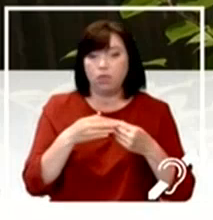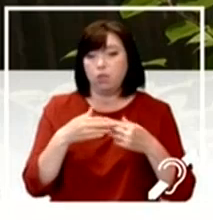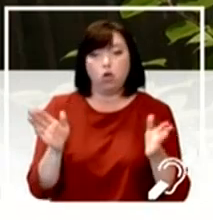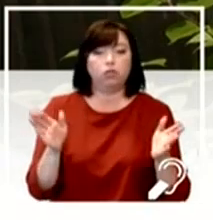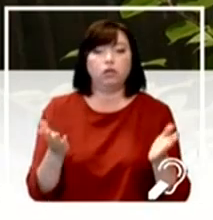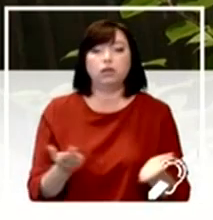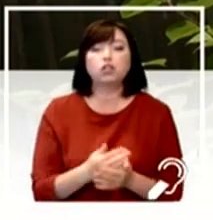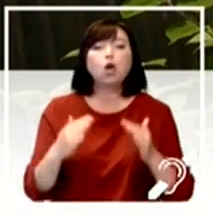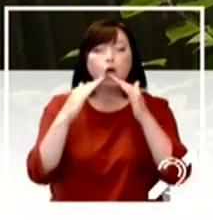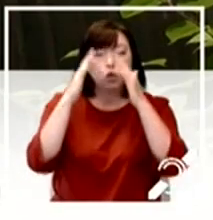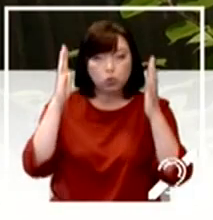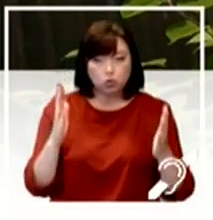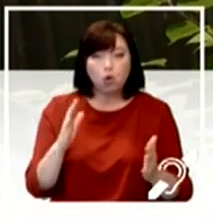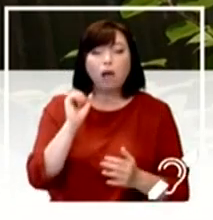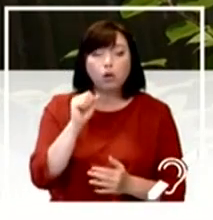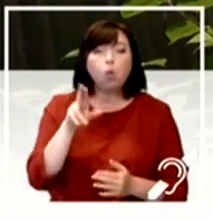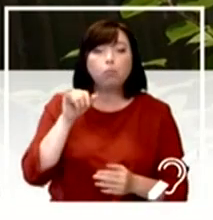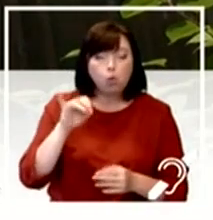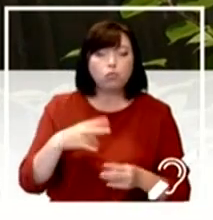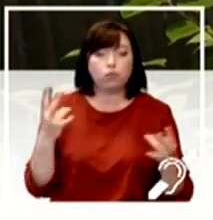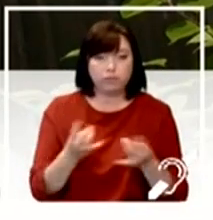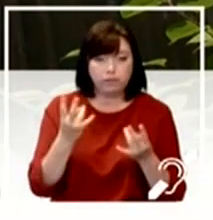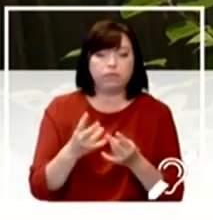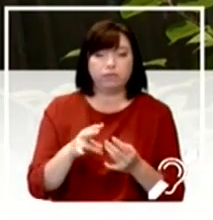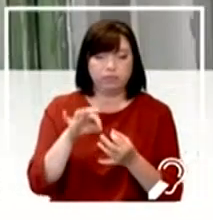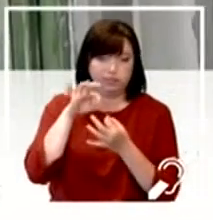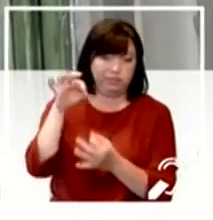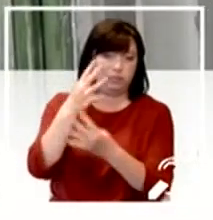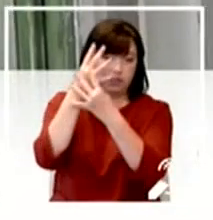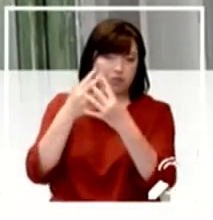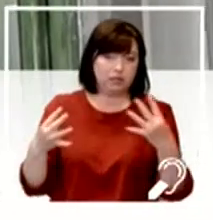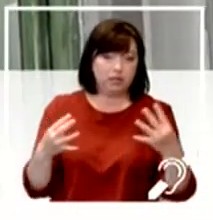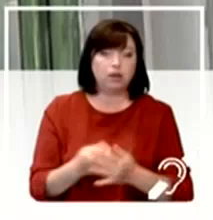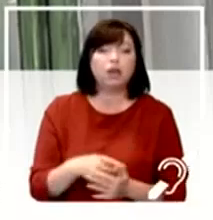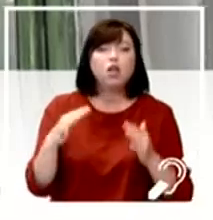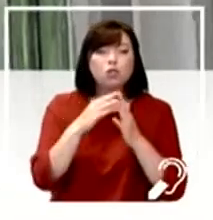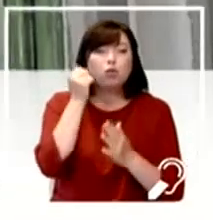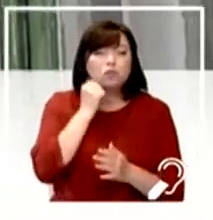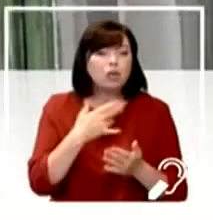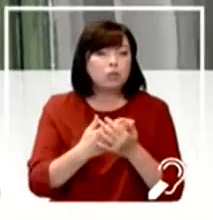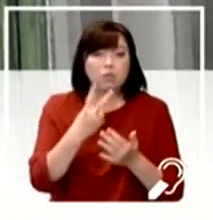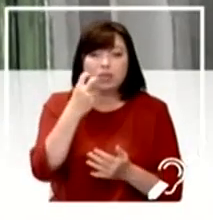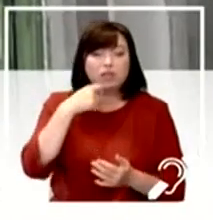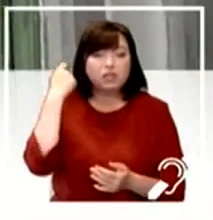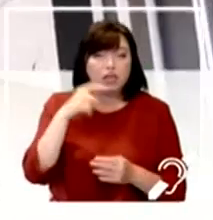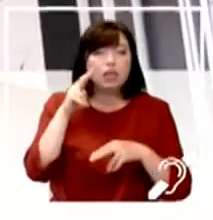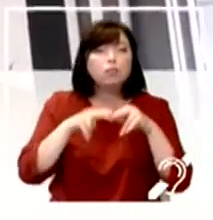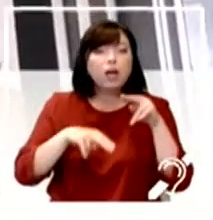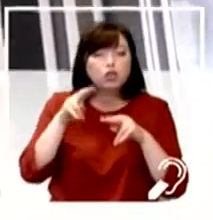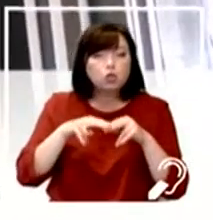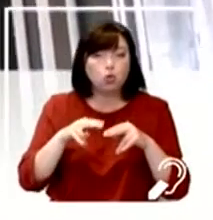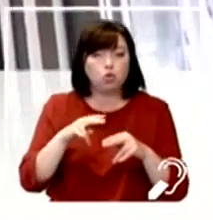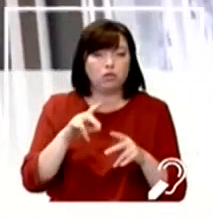deschise. Casa lui Arun Pumnul rămâne și în continuare în paragină. Casa veche de aproximativ 200 de ani este construită